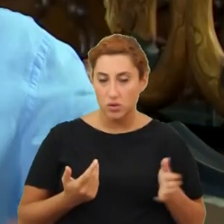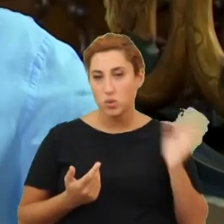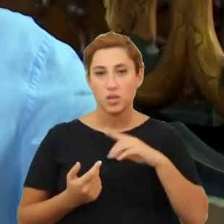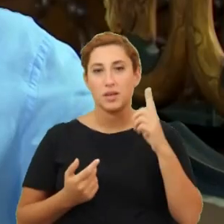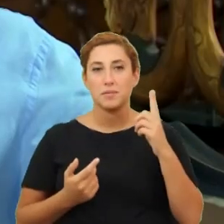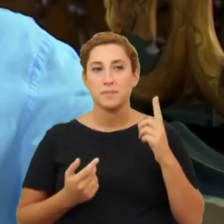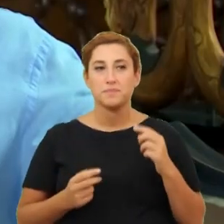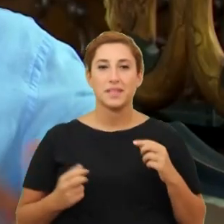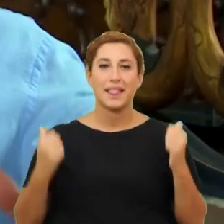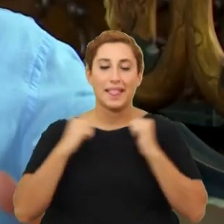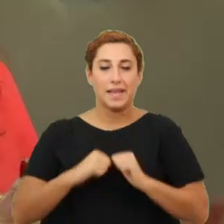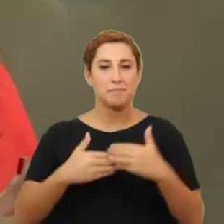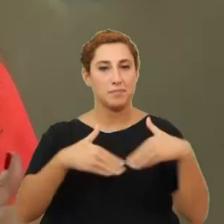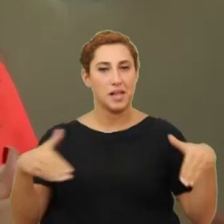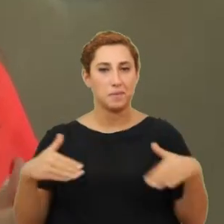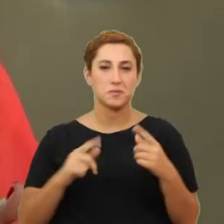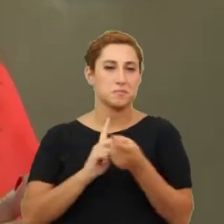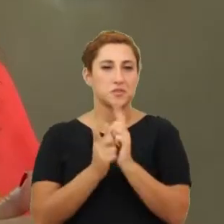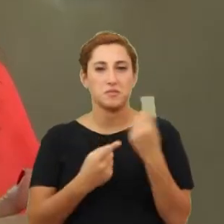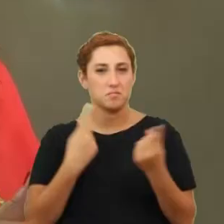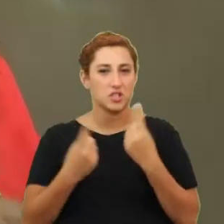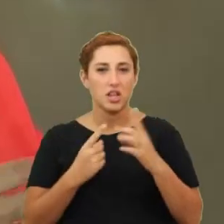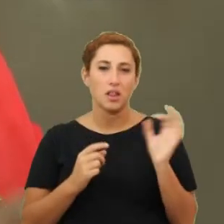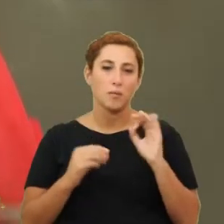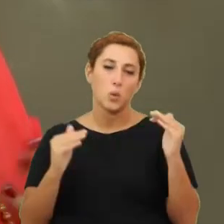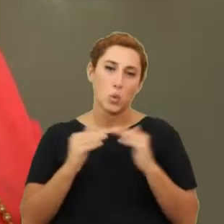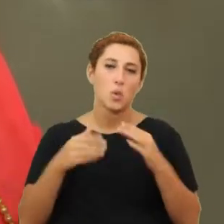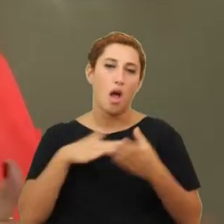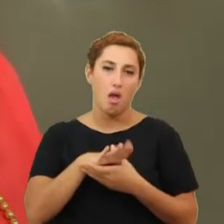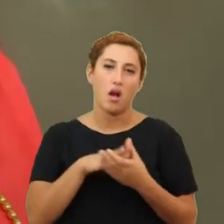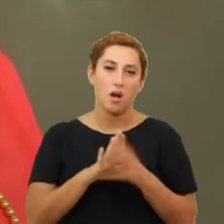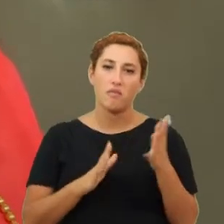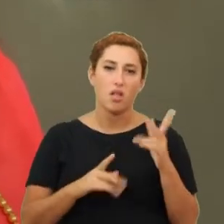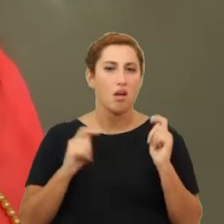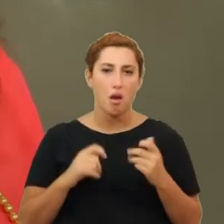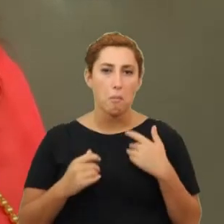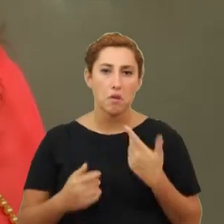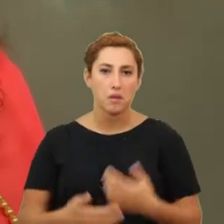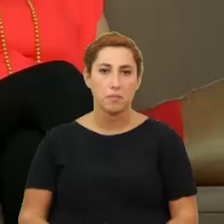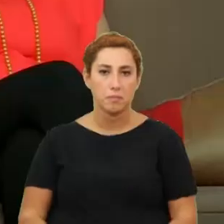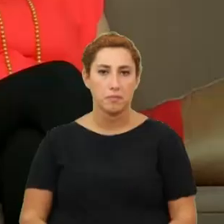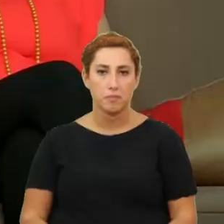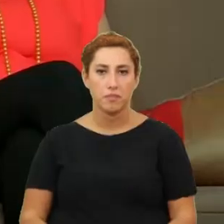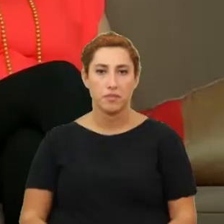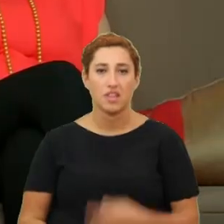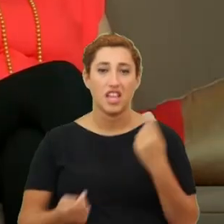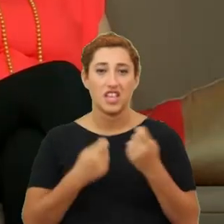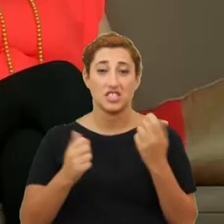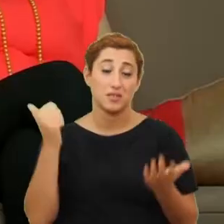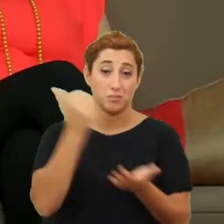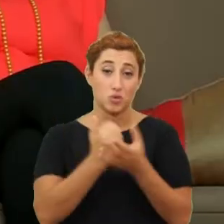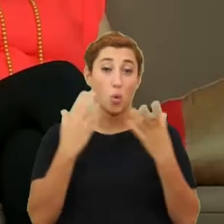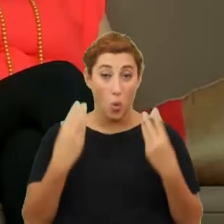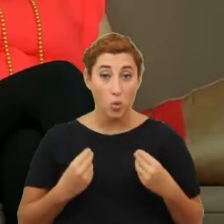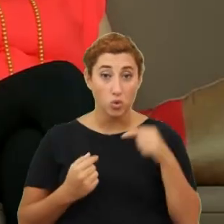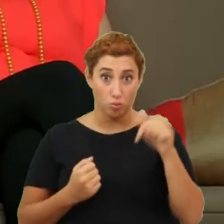Sonra bir düpiyes, böyle bir iki tayyör falan o tür şeyler. E tabii uygun ayakkabılar. Yaparım yani. Şirketin başına